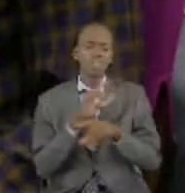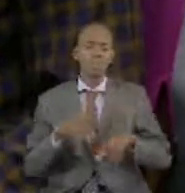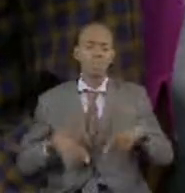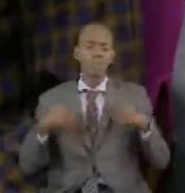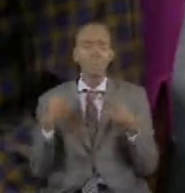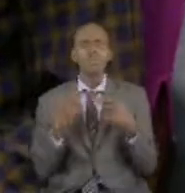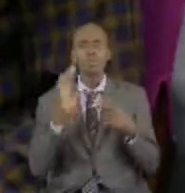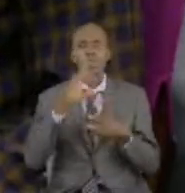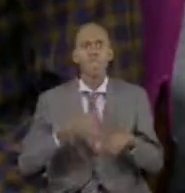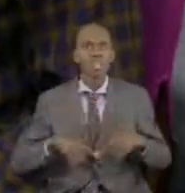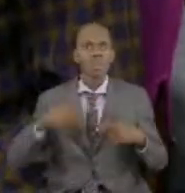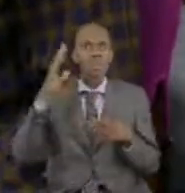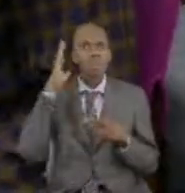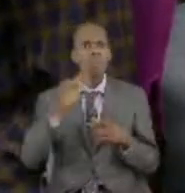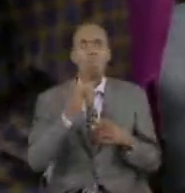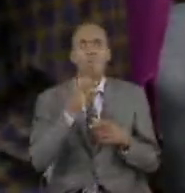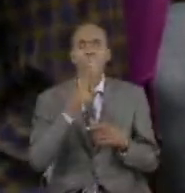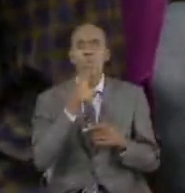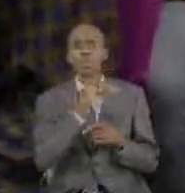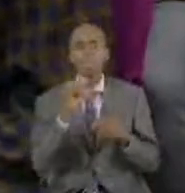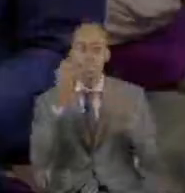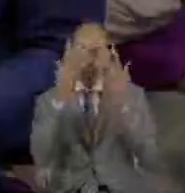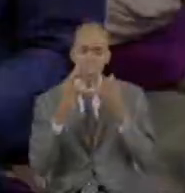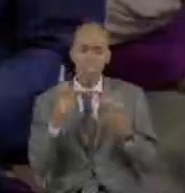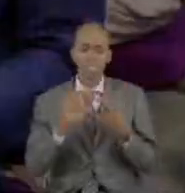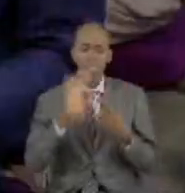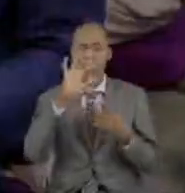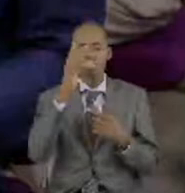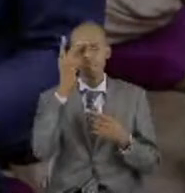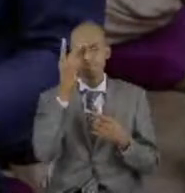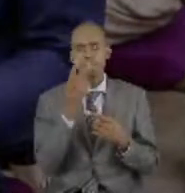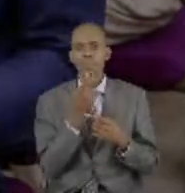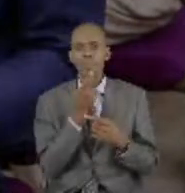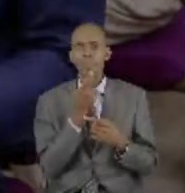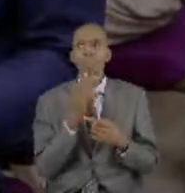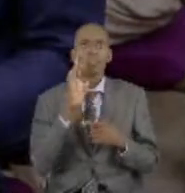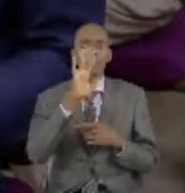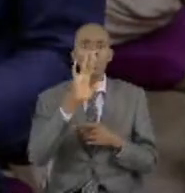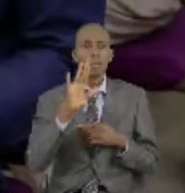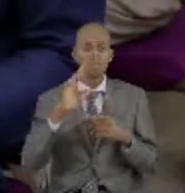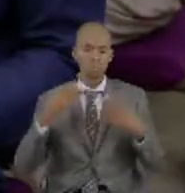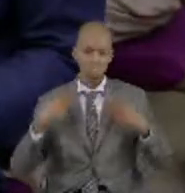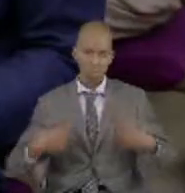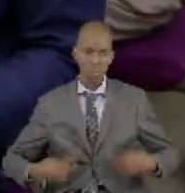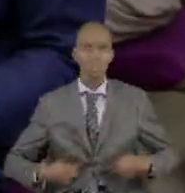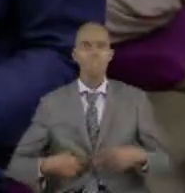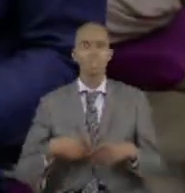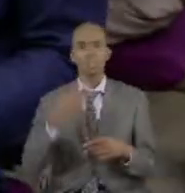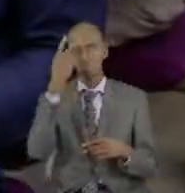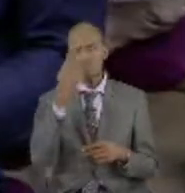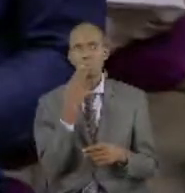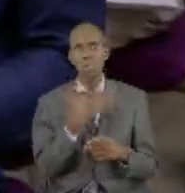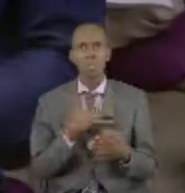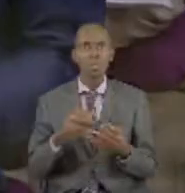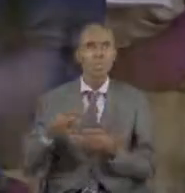votre vie ne sera pas une vie d'angoissé pour vos parents votre peau vos parents biologiques vos parents